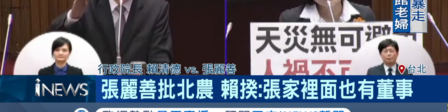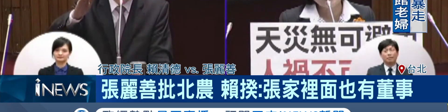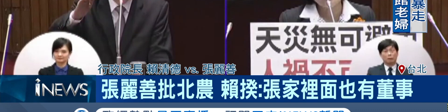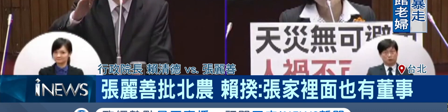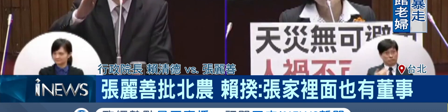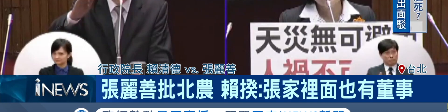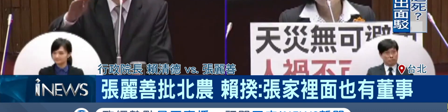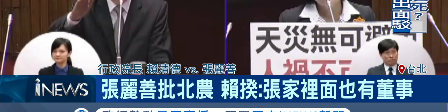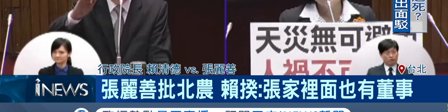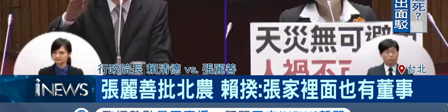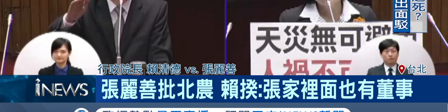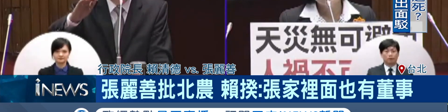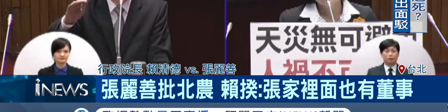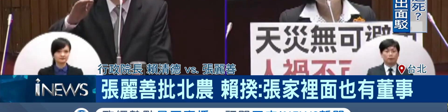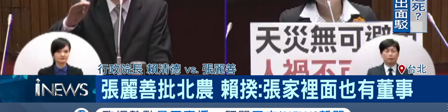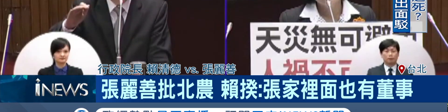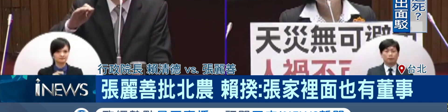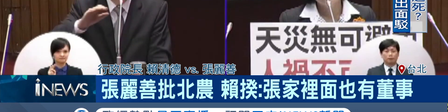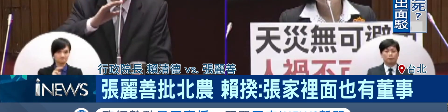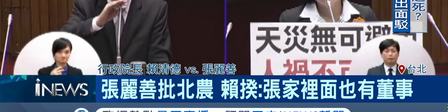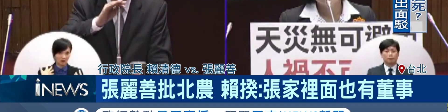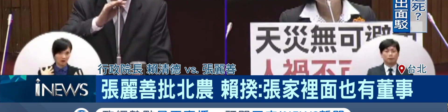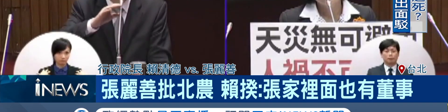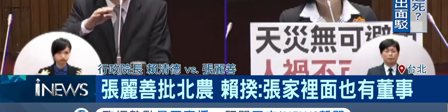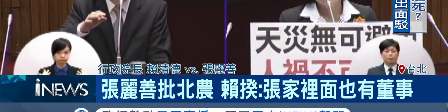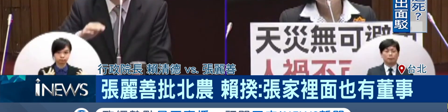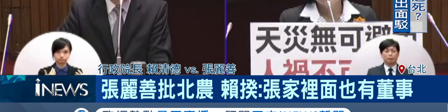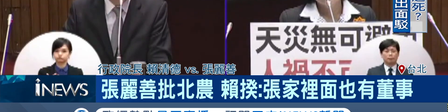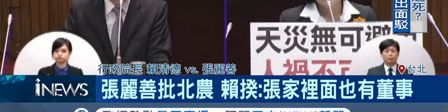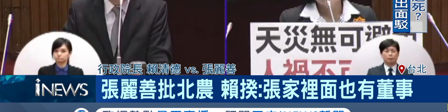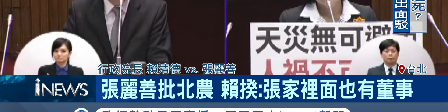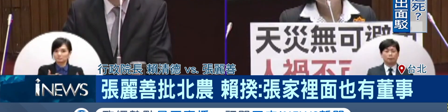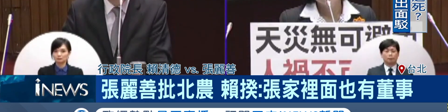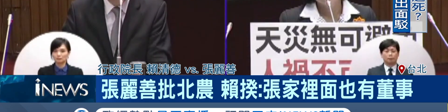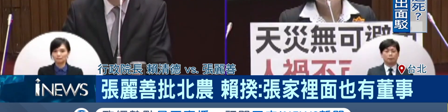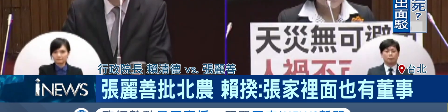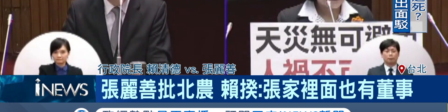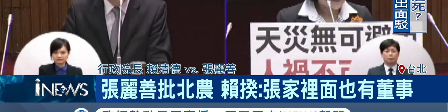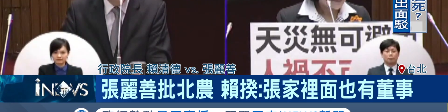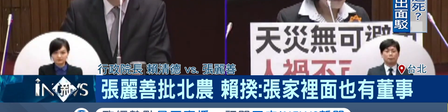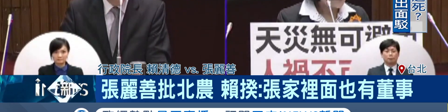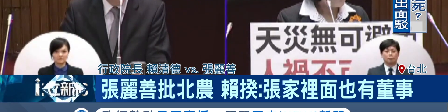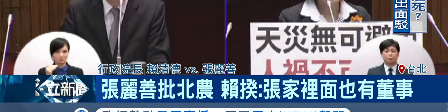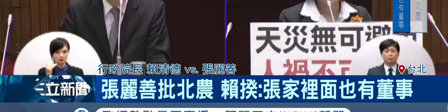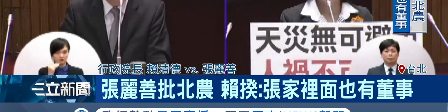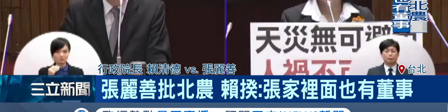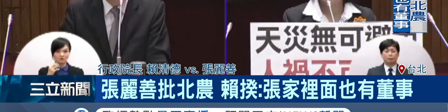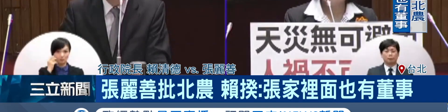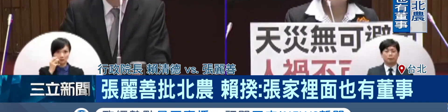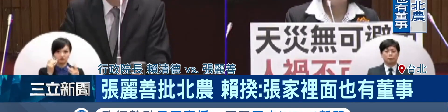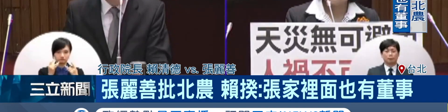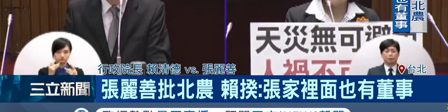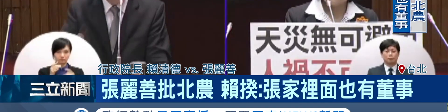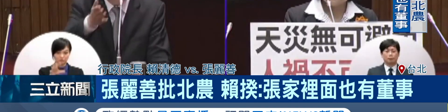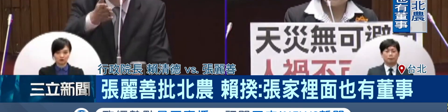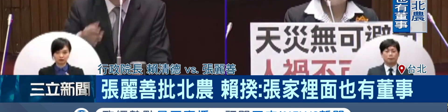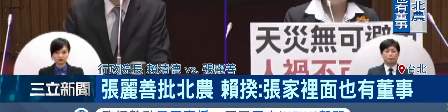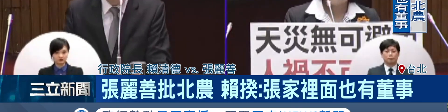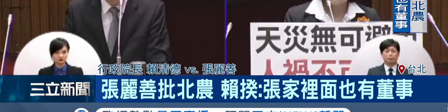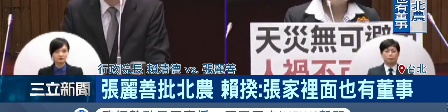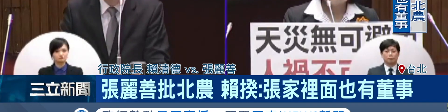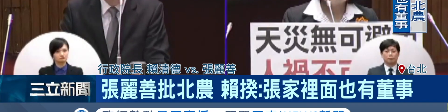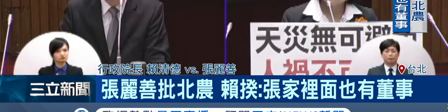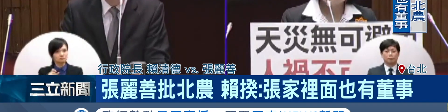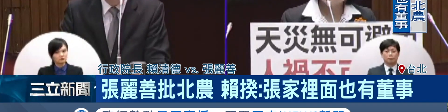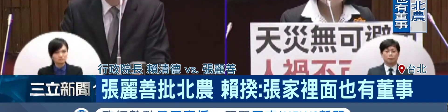院长你清楚吗？ 要看那个责任的轻重嘛哈。另外，你如果农产运销公司董事会也要负责啊。那安尼讲起来，